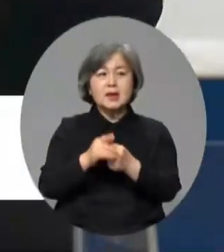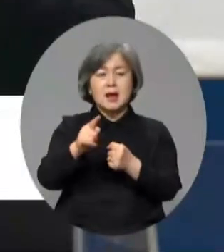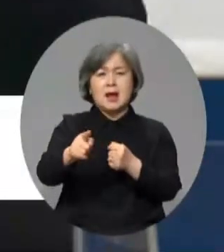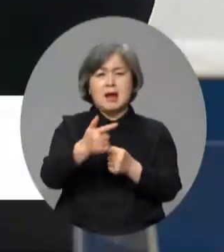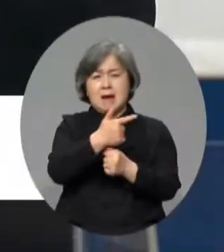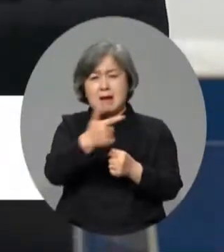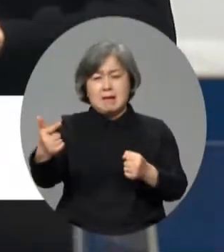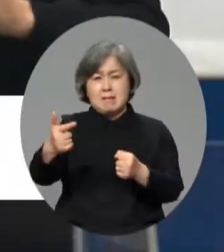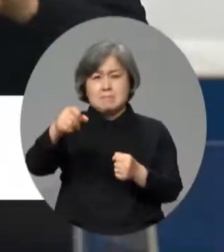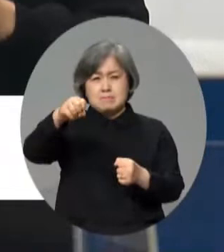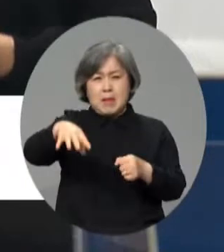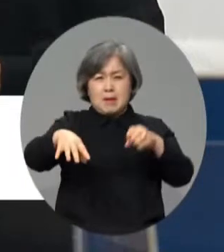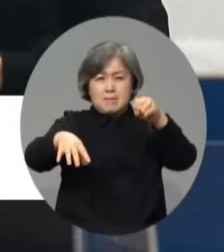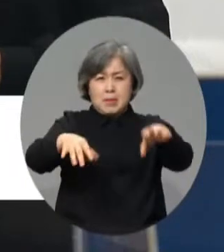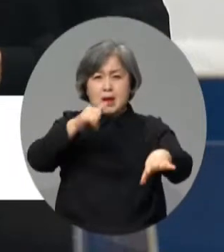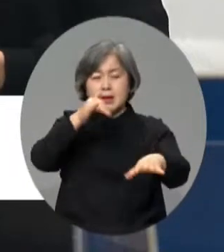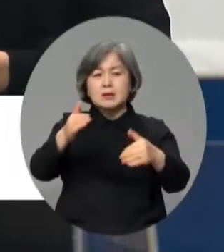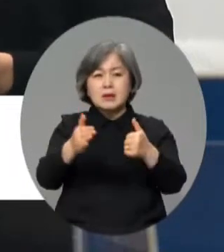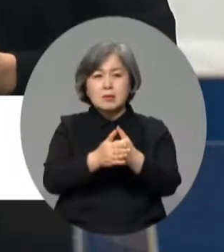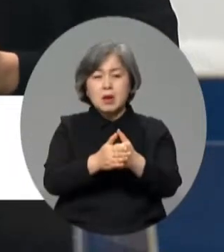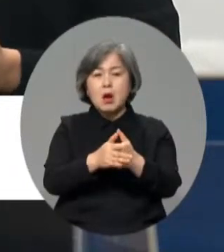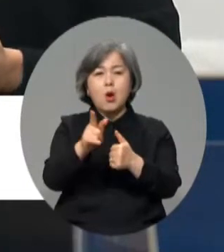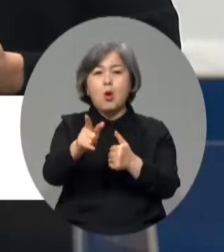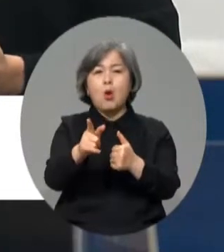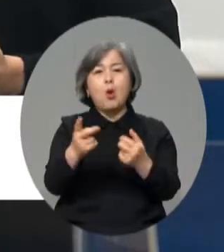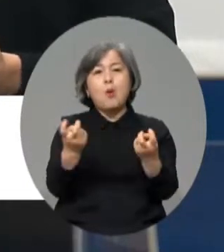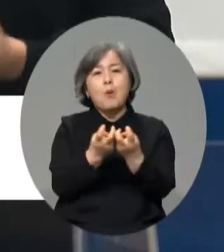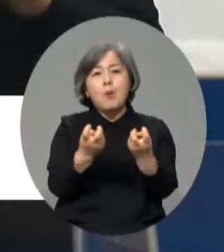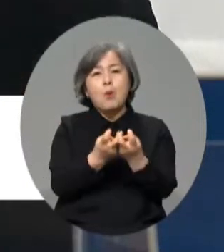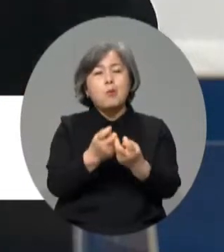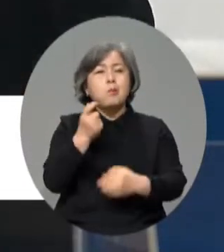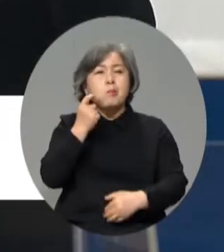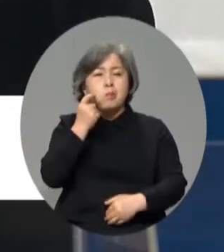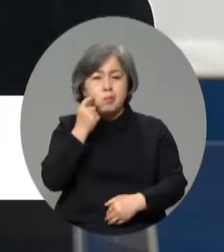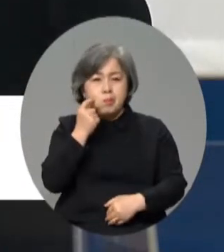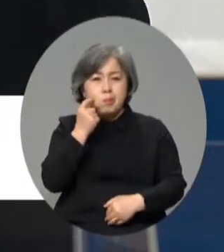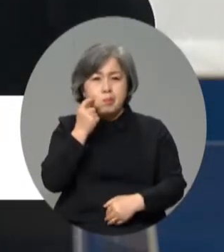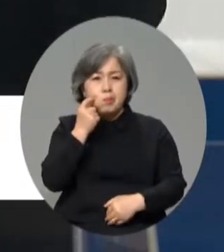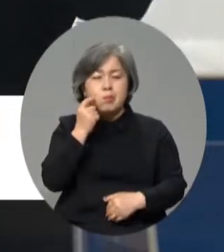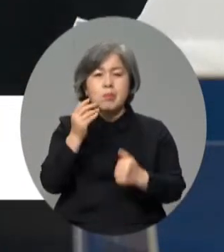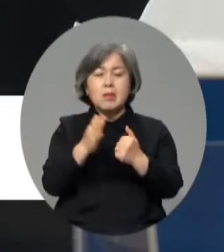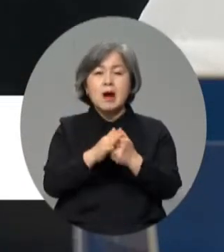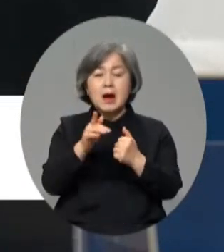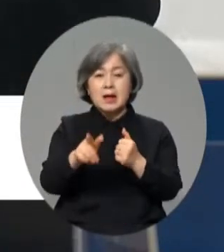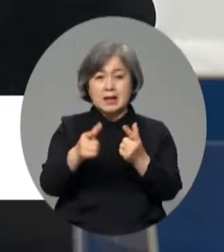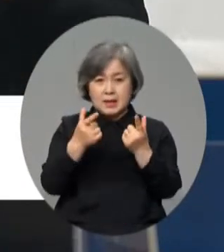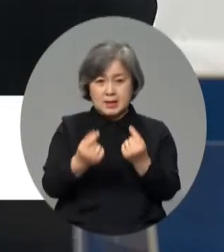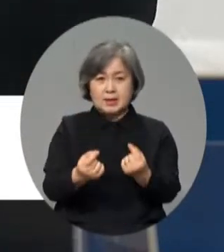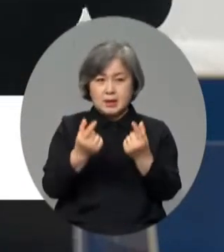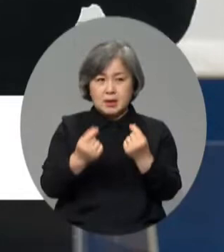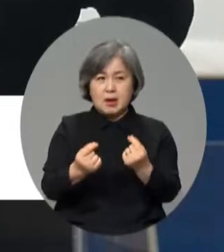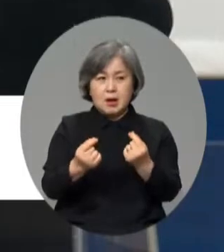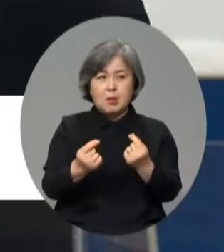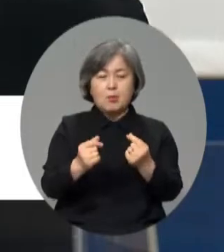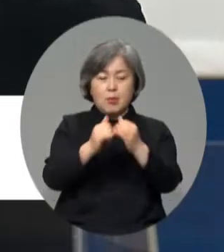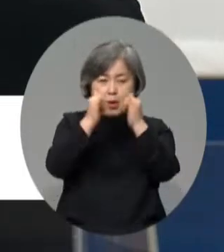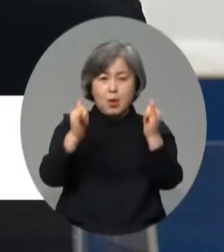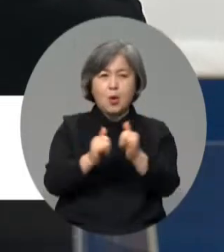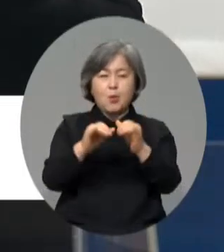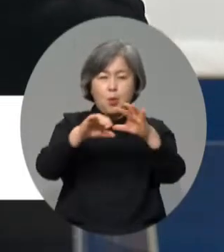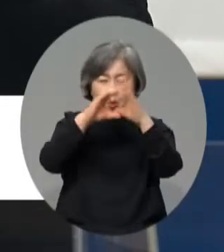이어지며 는 사실 겉잡을 수 없는 상황 드리기 때문에 이런 사회 모든